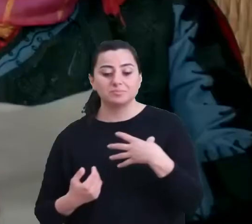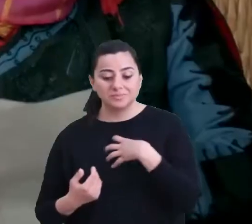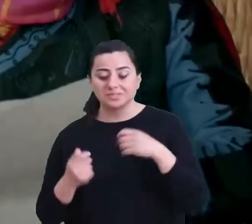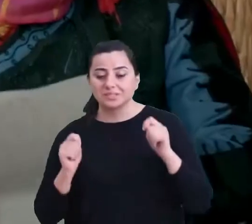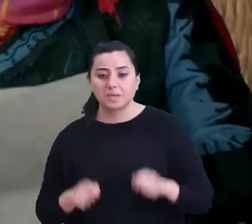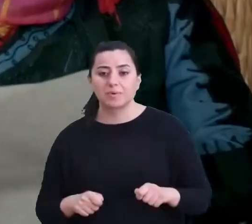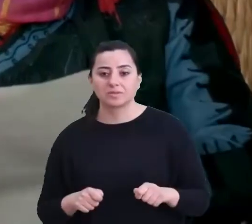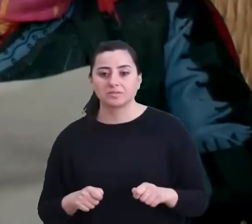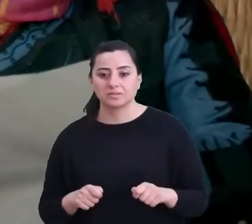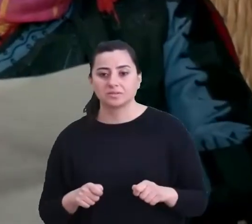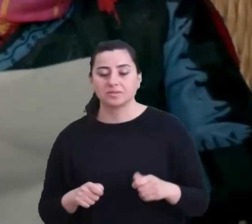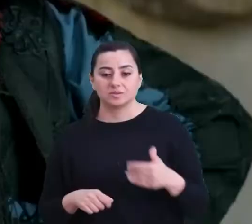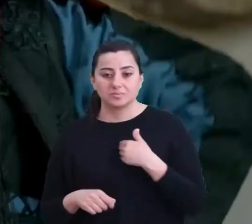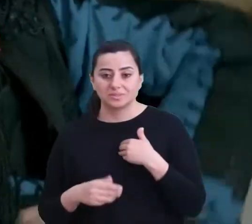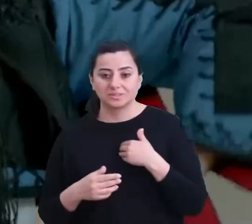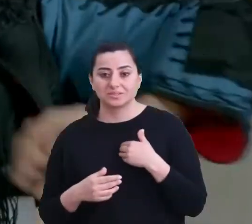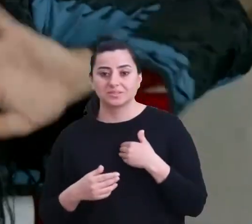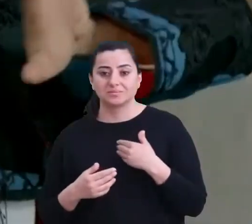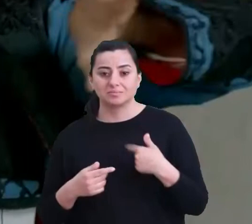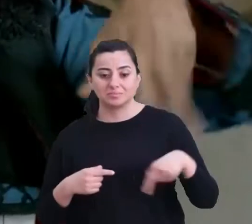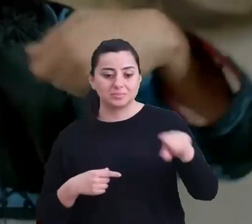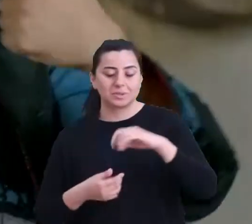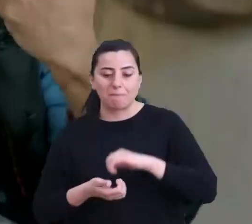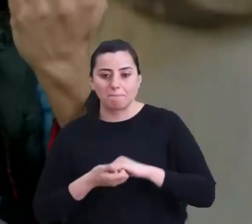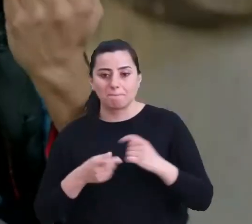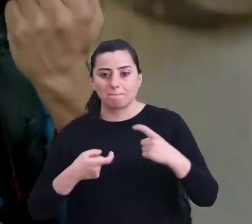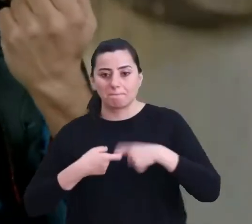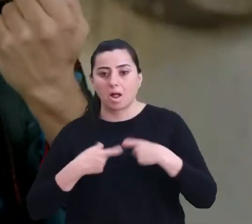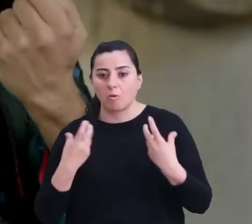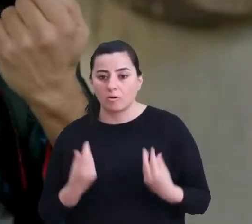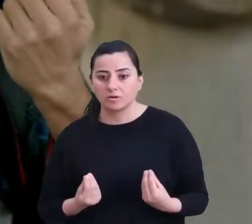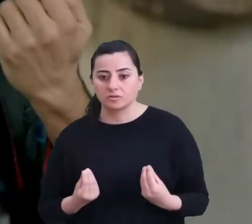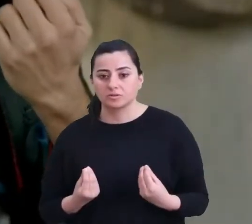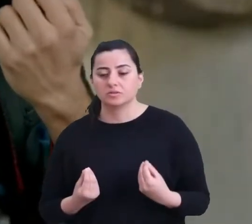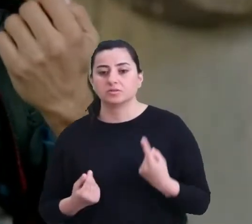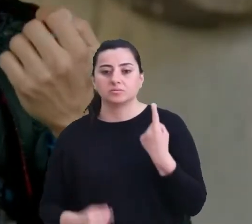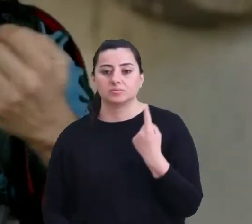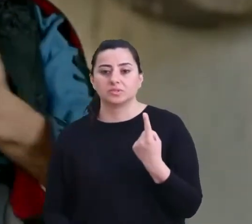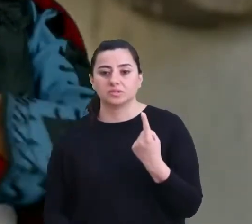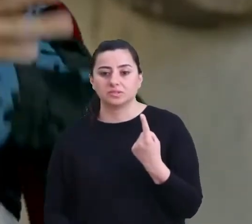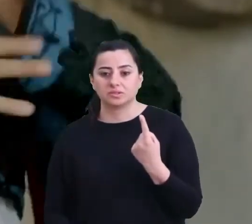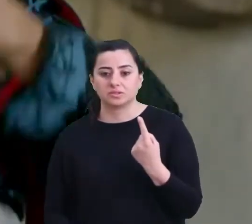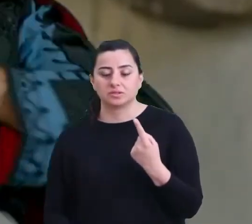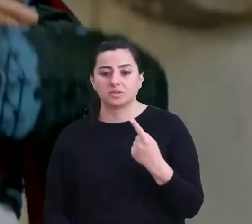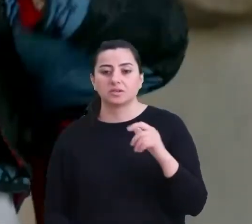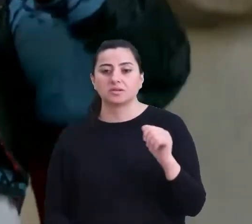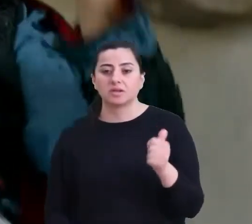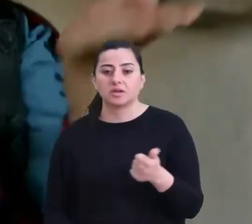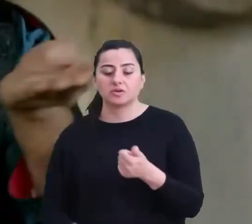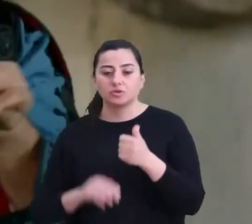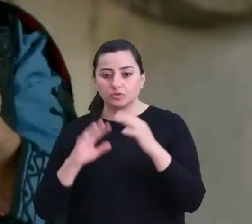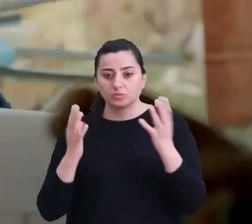yapan, bizleri birbirimizi bağlayan bir